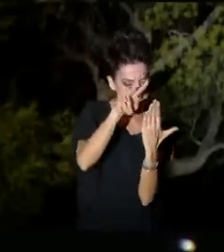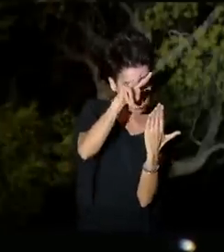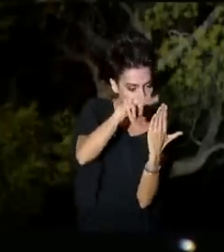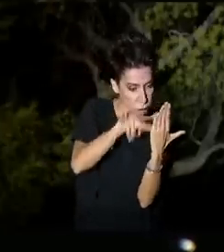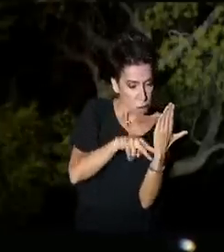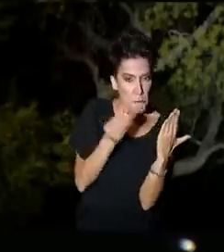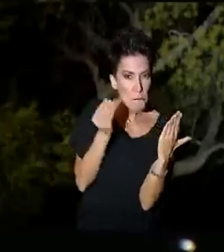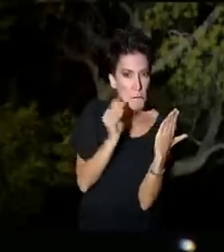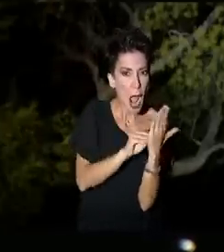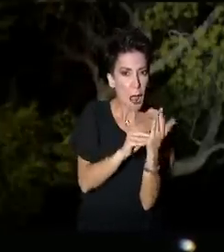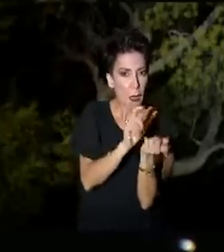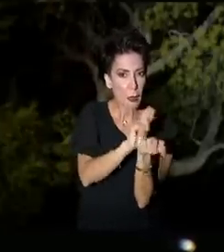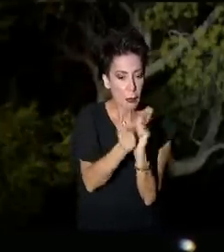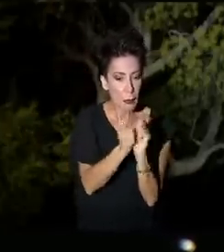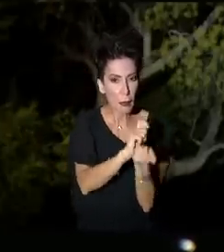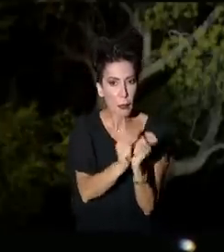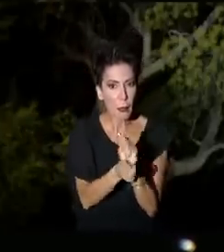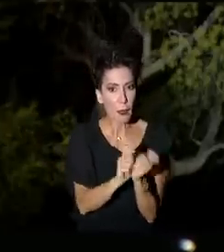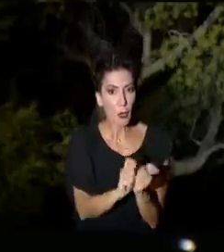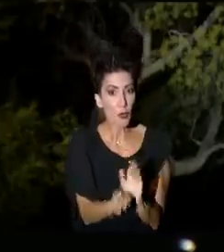τις οποίες αναμετρώνται.